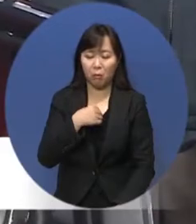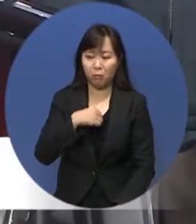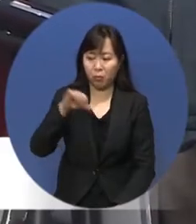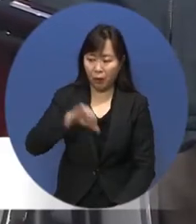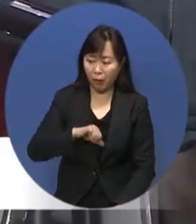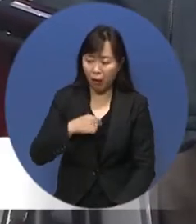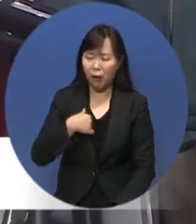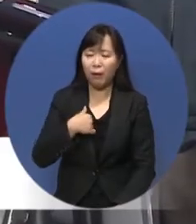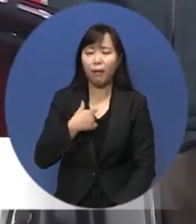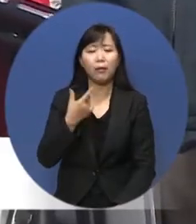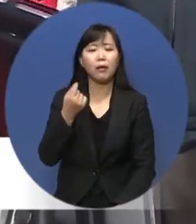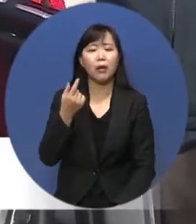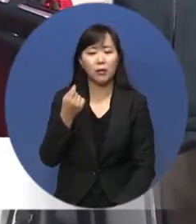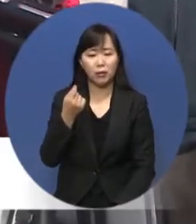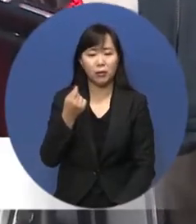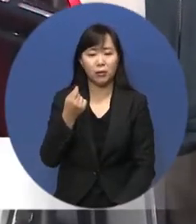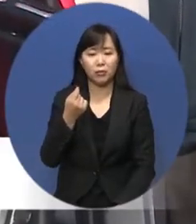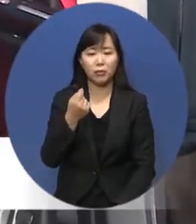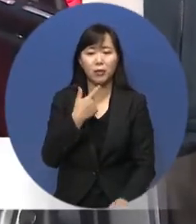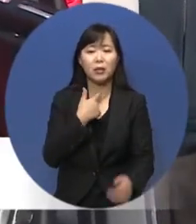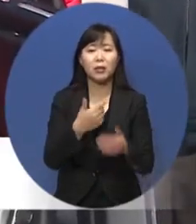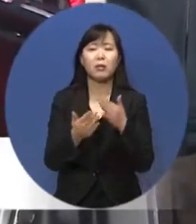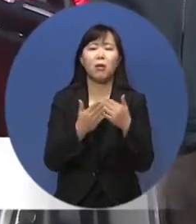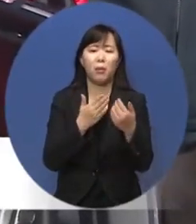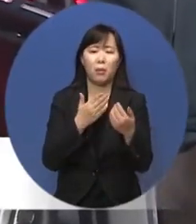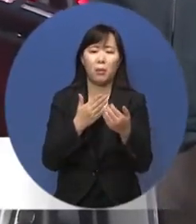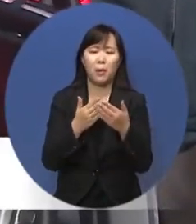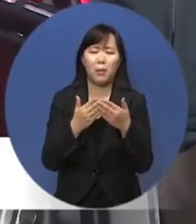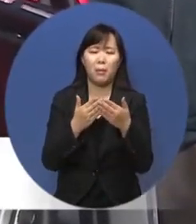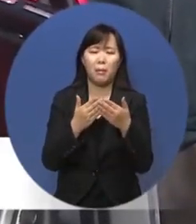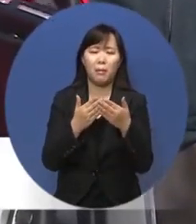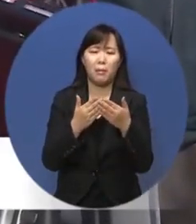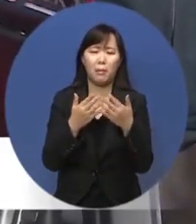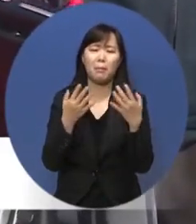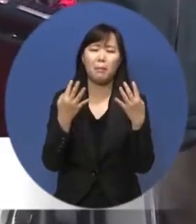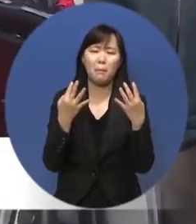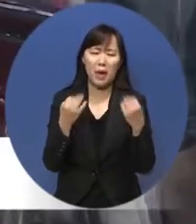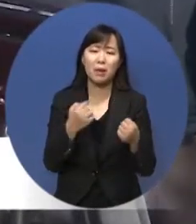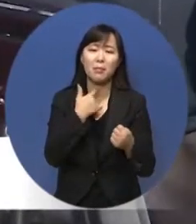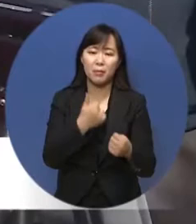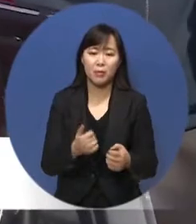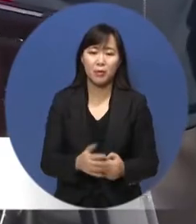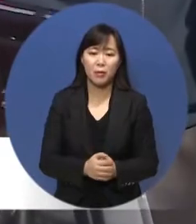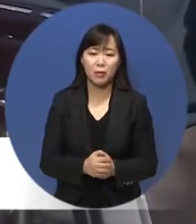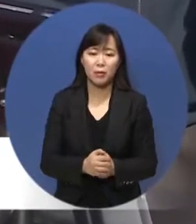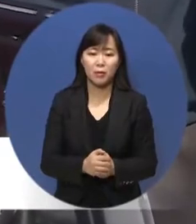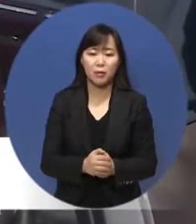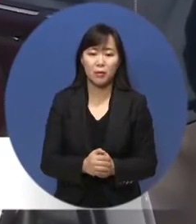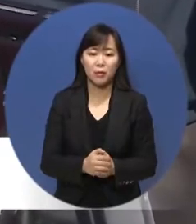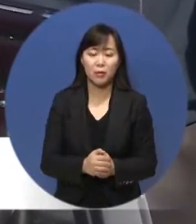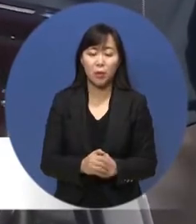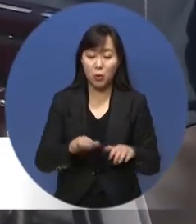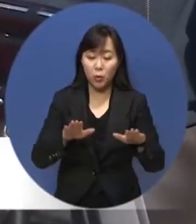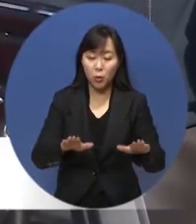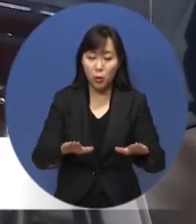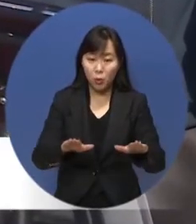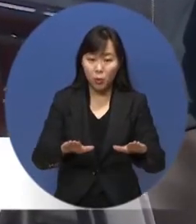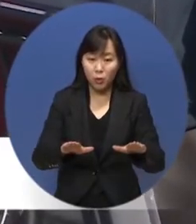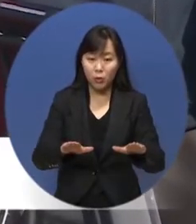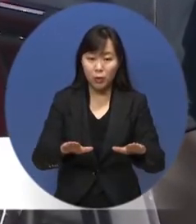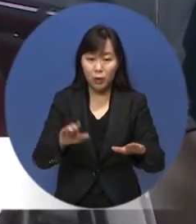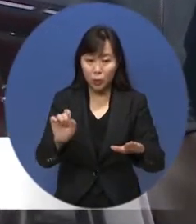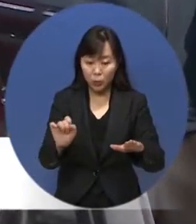시키는 이런 경험들을 많이 했습니다. 이번 시점을